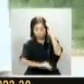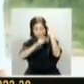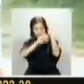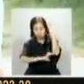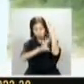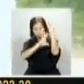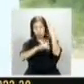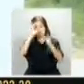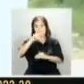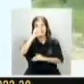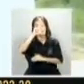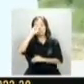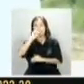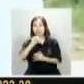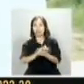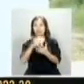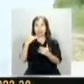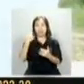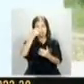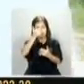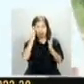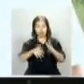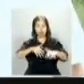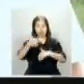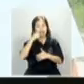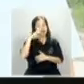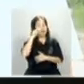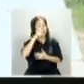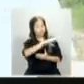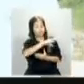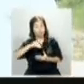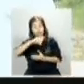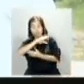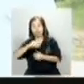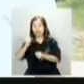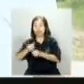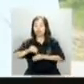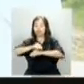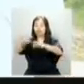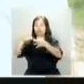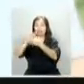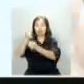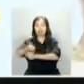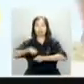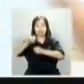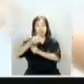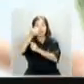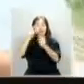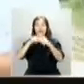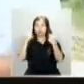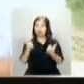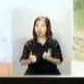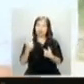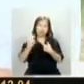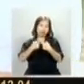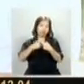มี3เมตรนะครับชาวบ้านก็จะสามารถนำไปใช้ประโยชน์โดยเฉพาะเรื่องการเกษตรสำคัญมากนะครับ แต่ตอนนี ้พอตอนนี้พฤษภาคมไปปล